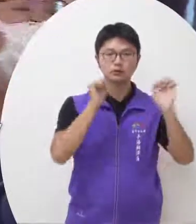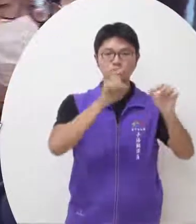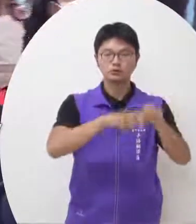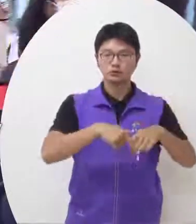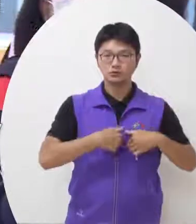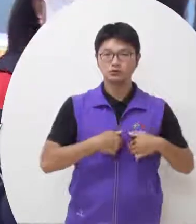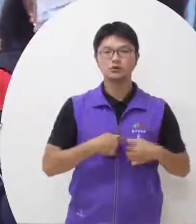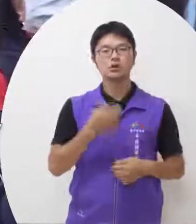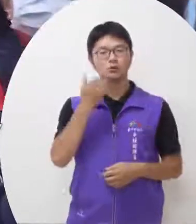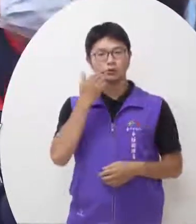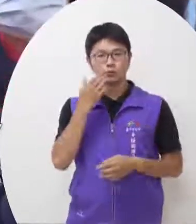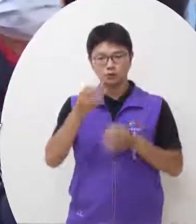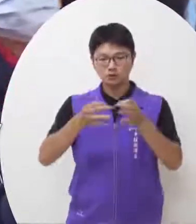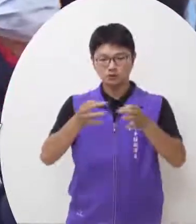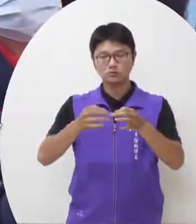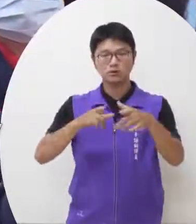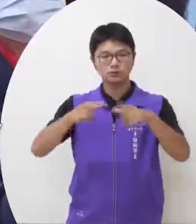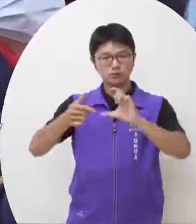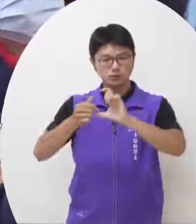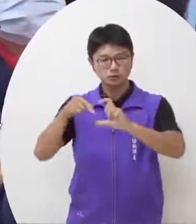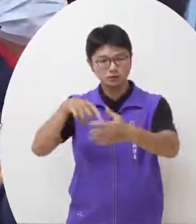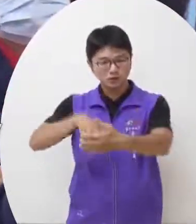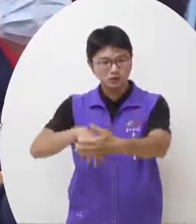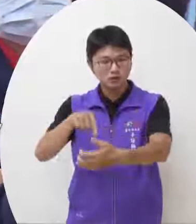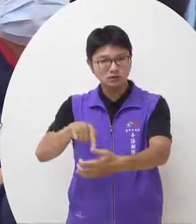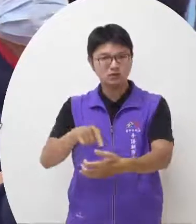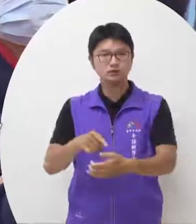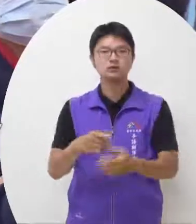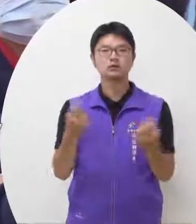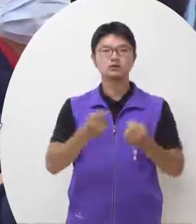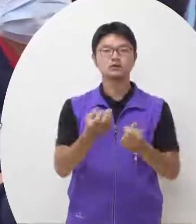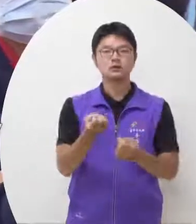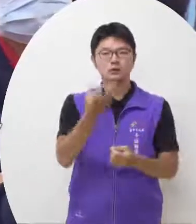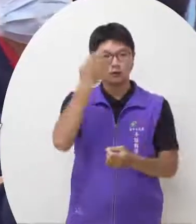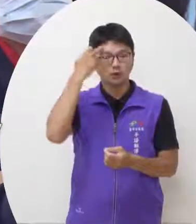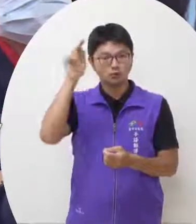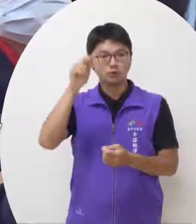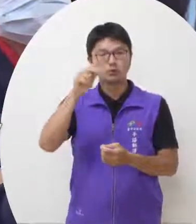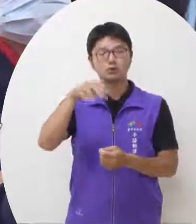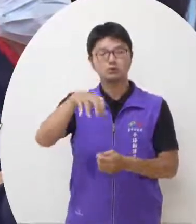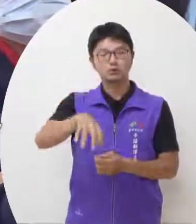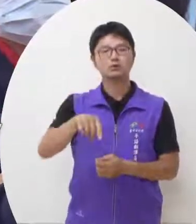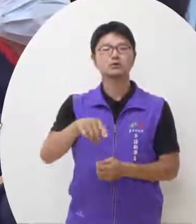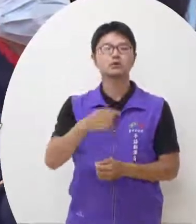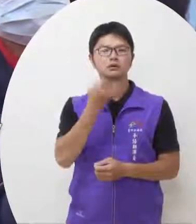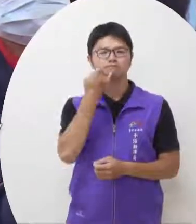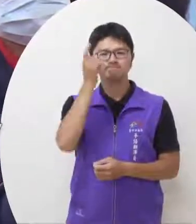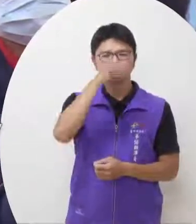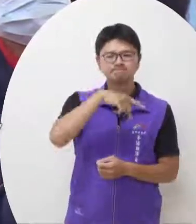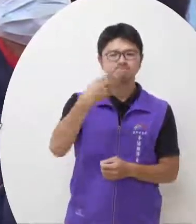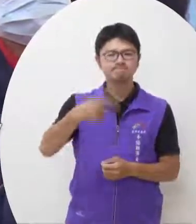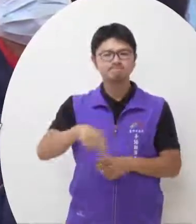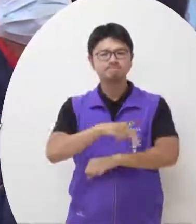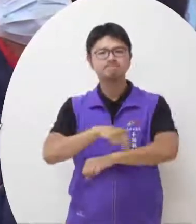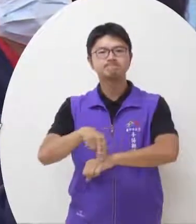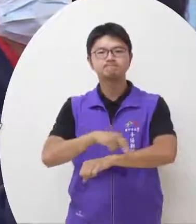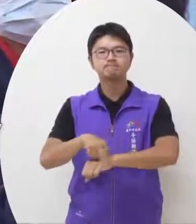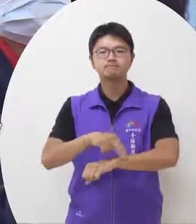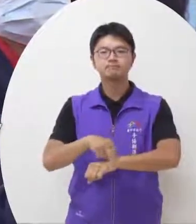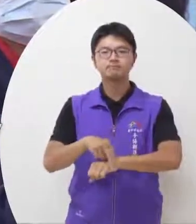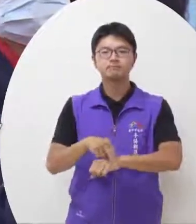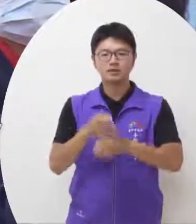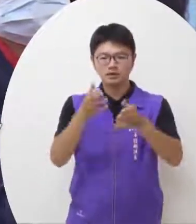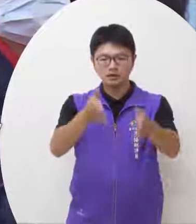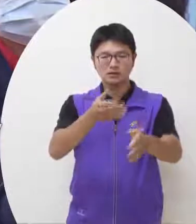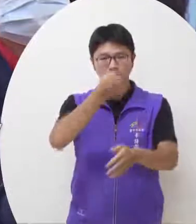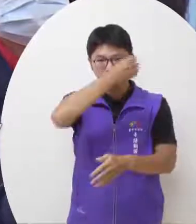贸园区里面，就是类似像花博开幕的那个地方或者是其他地方，能不能够有一个建制青少